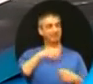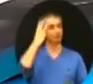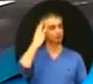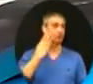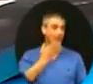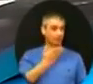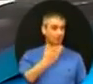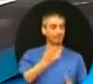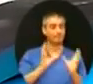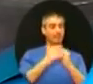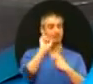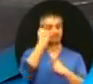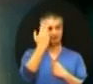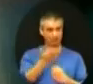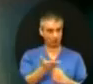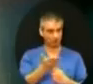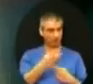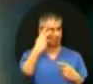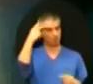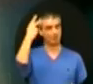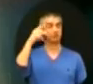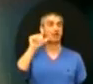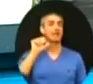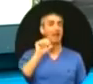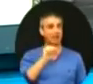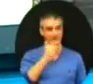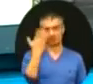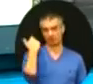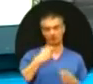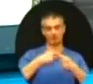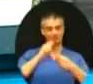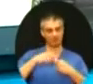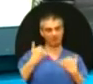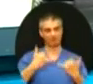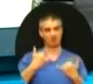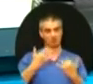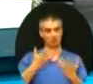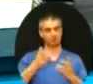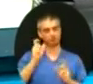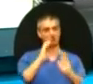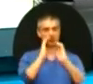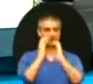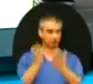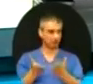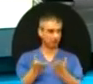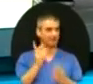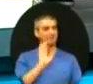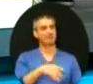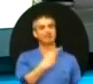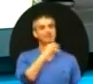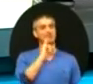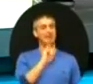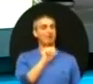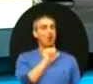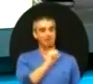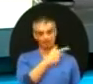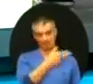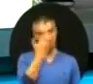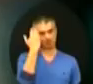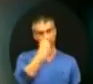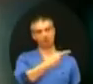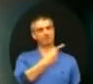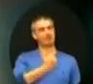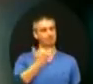שלי יחימוביץ' מהמחנה הציוני, פרופסור אריה אלדד, לשעבר חבר כנסת והיום איש תקשורת, ויריב אופנהיימר,